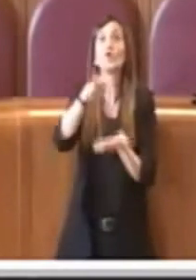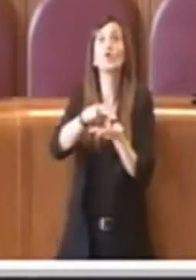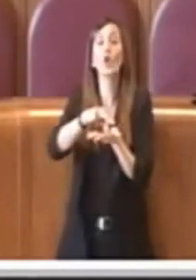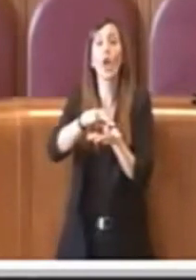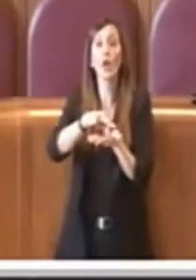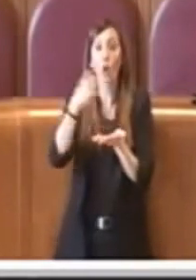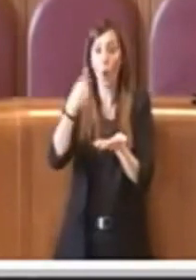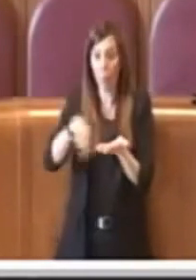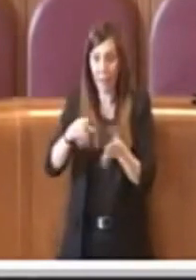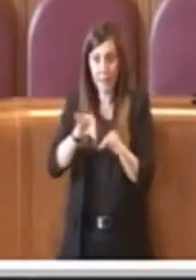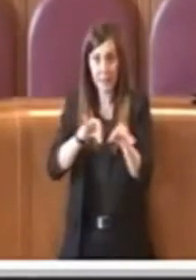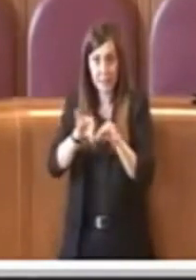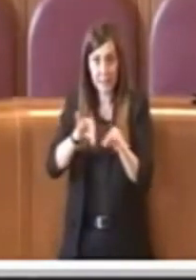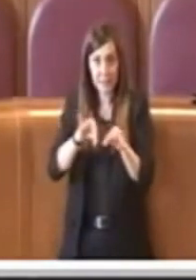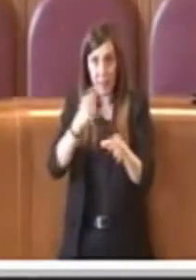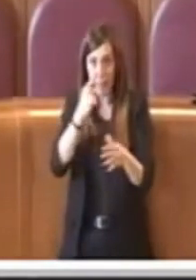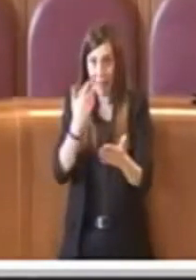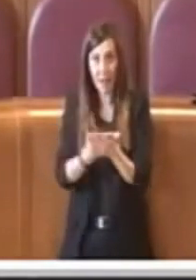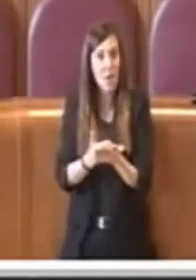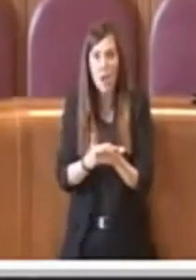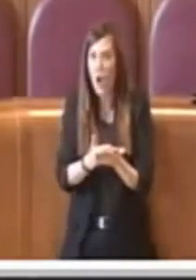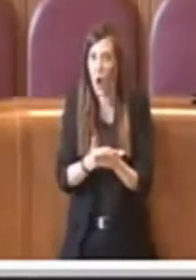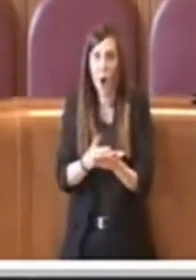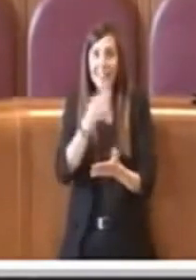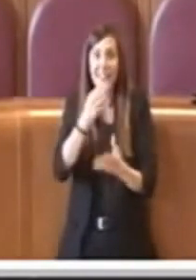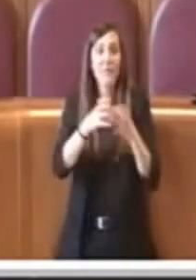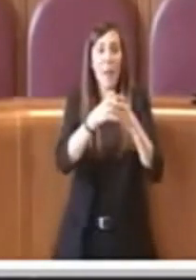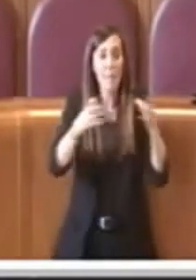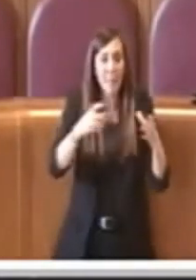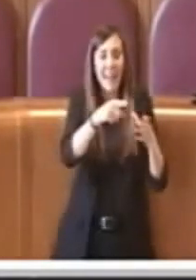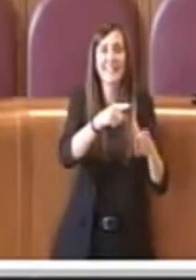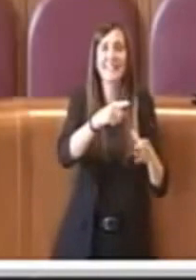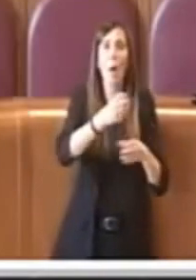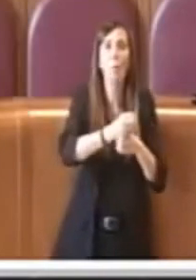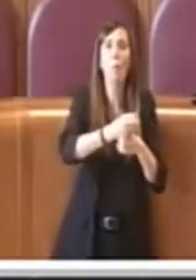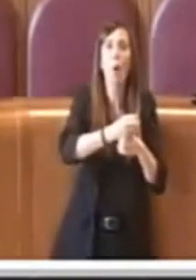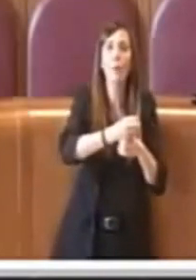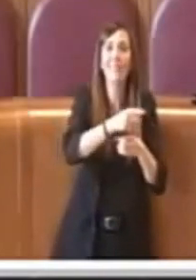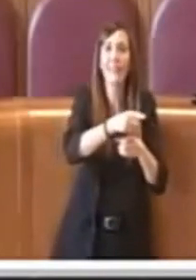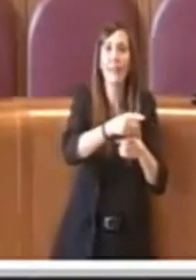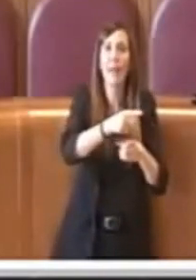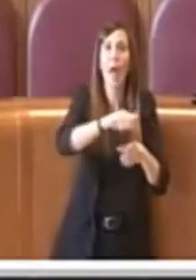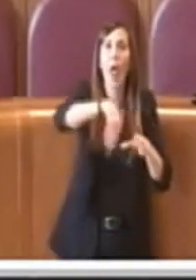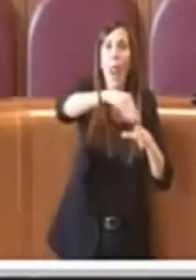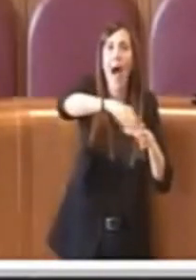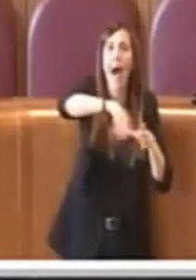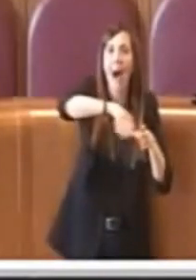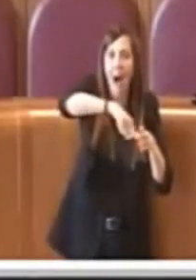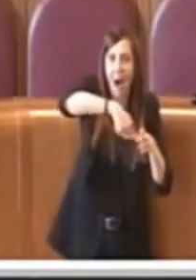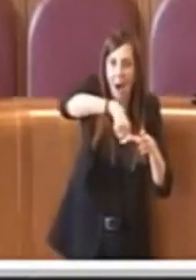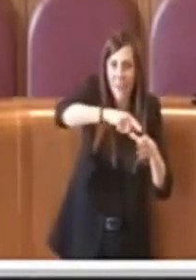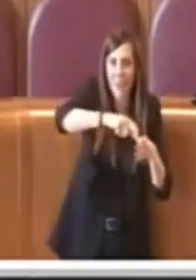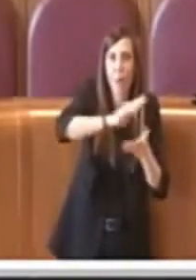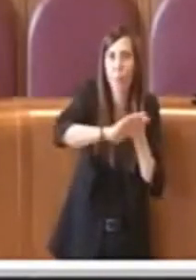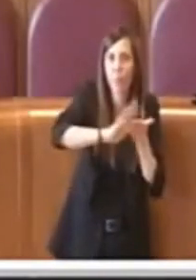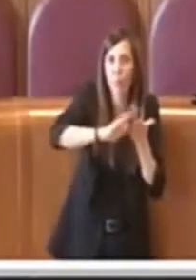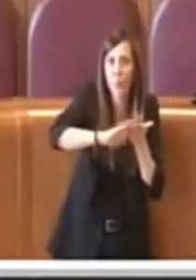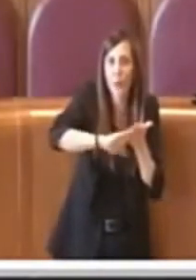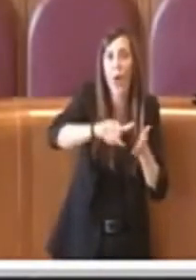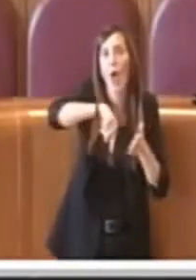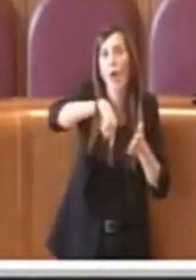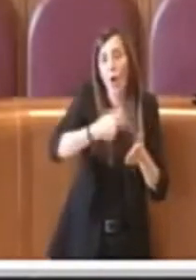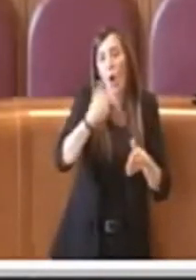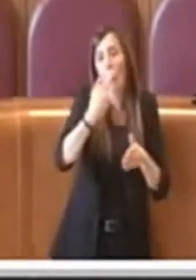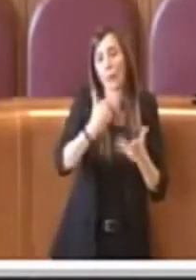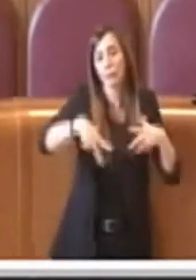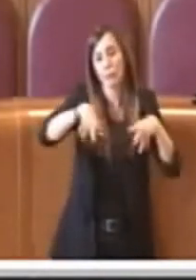ma sono delle imprese che lavano le bottiglie per poter essere riutilizzate attività che un 6 che devono fare